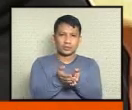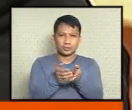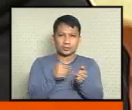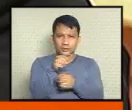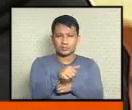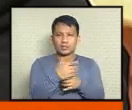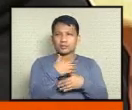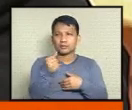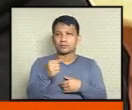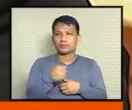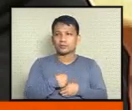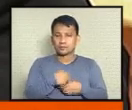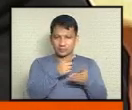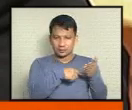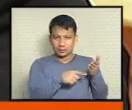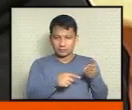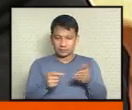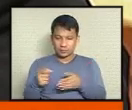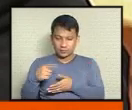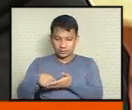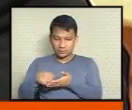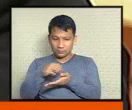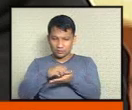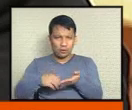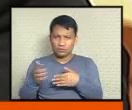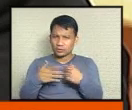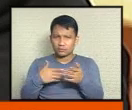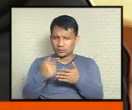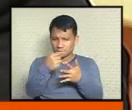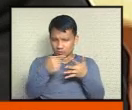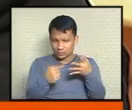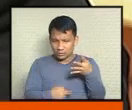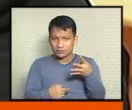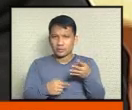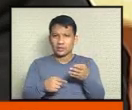yan. Charge din sa amin yun, demorahe, whatever,